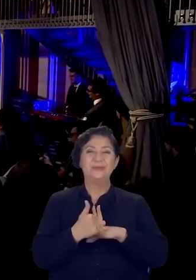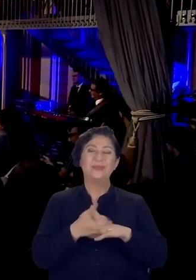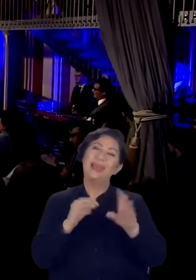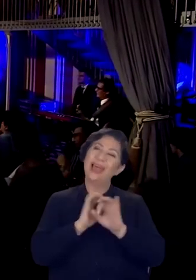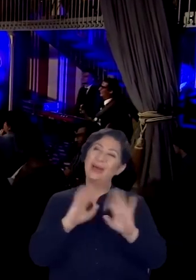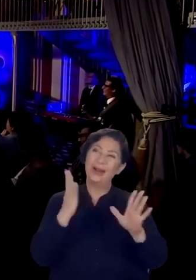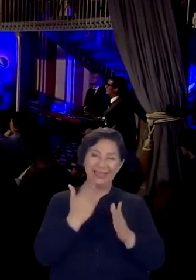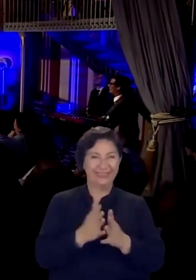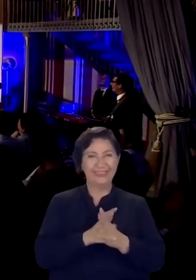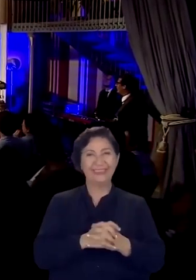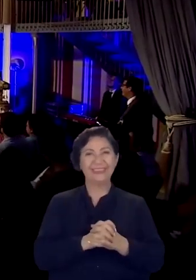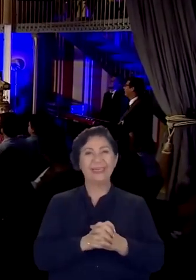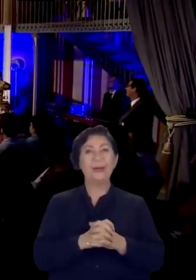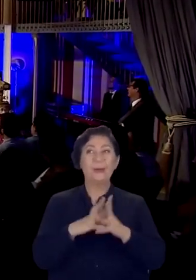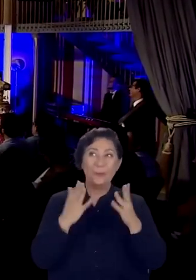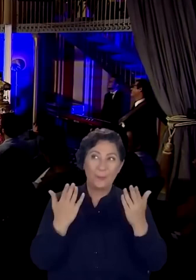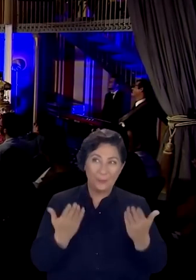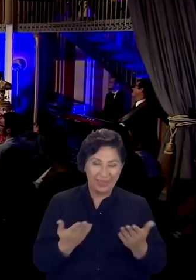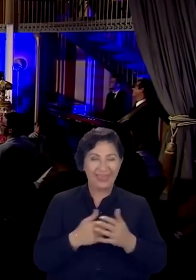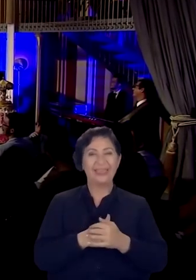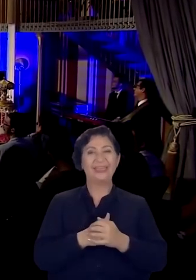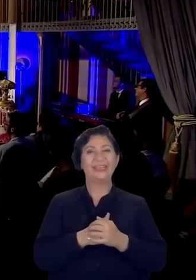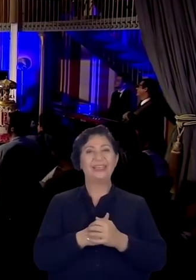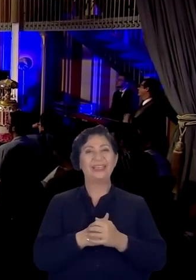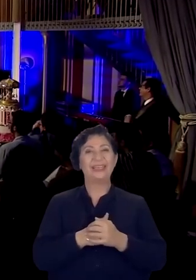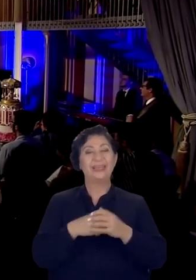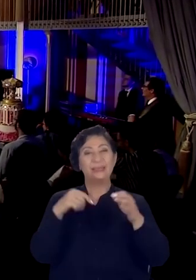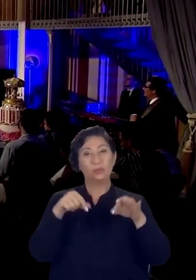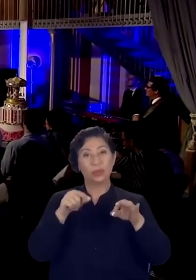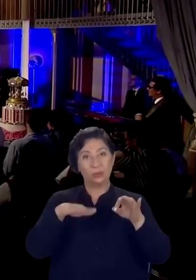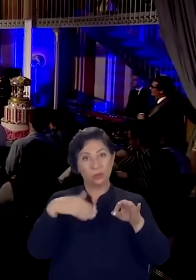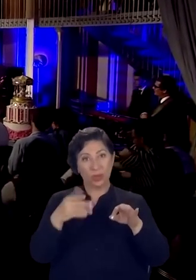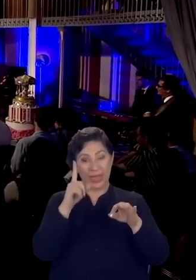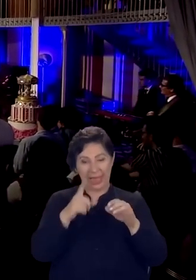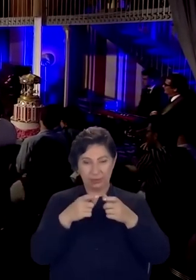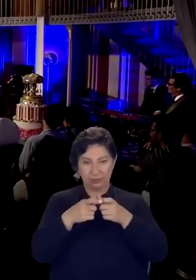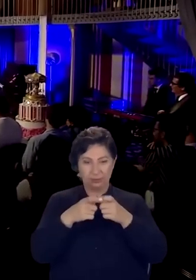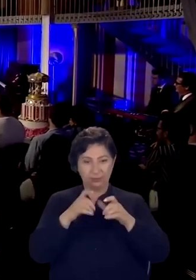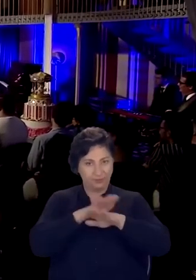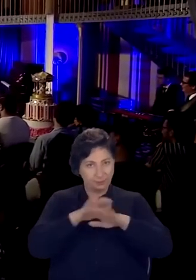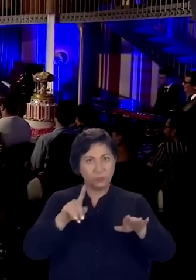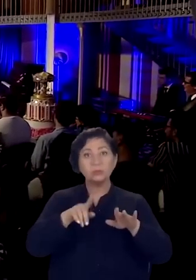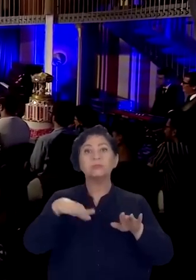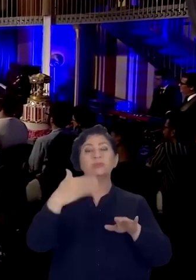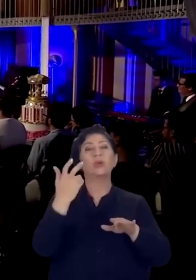zorunda. Harikuladesin Kaan. Peki. Şimdi buradan sonra bu ilk single çıktı.